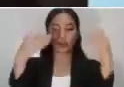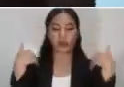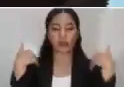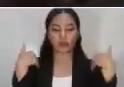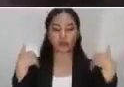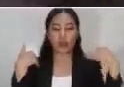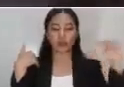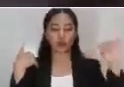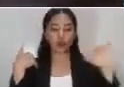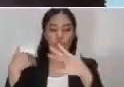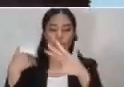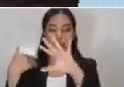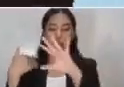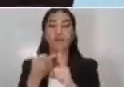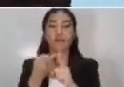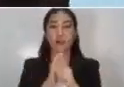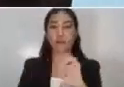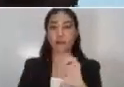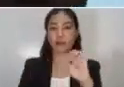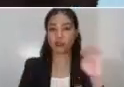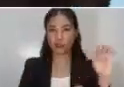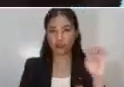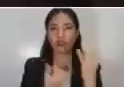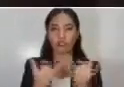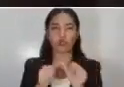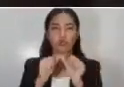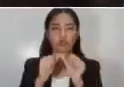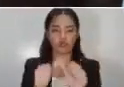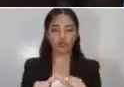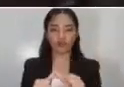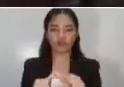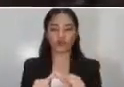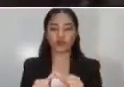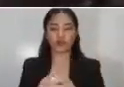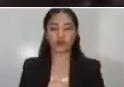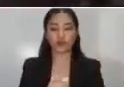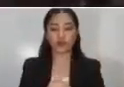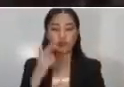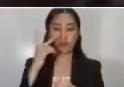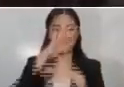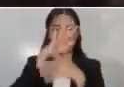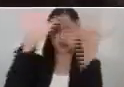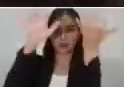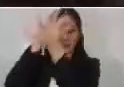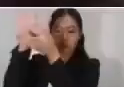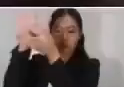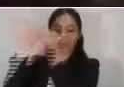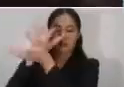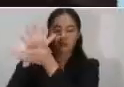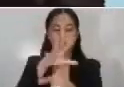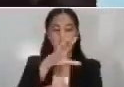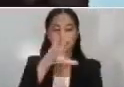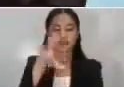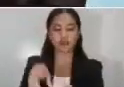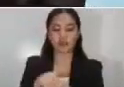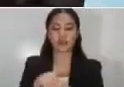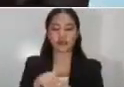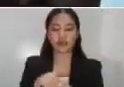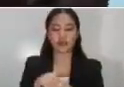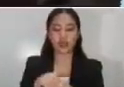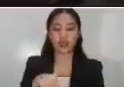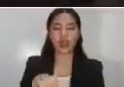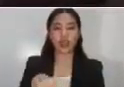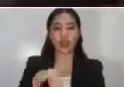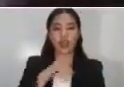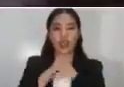sa Palawan. Dito naman sa Metro Manila, maulap sa maghapon, meron din aasang may tsansa ng pag-ulan sa ilang bahagi nito sa umaga o kaya